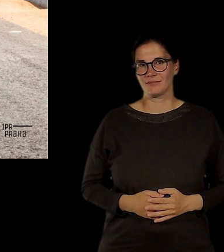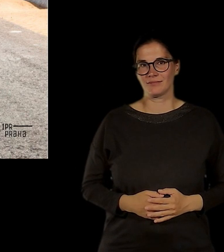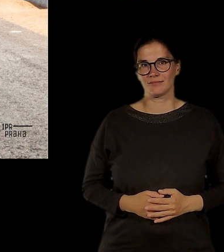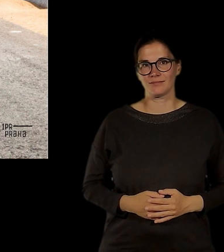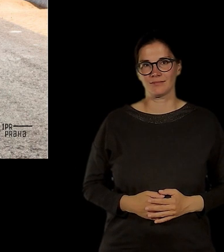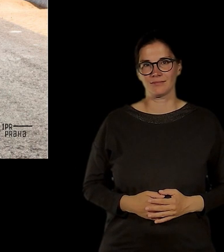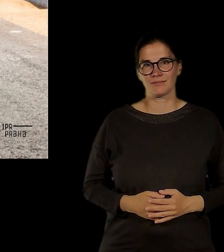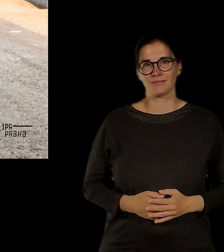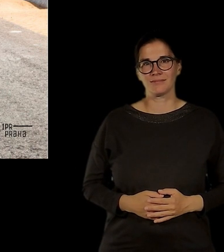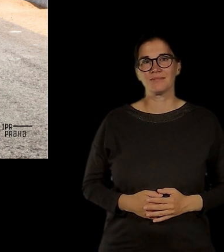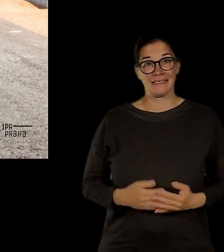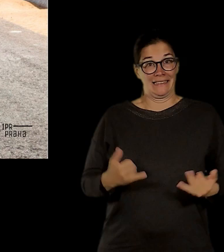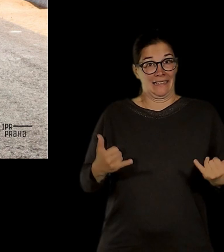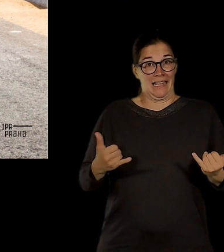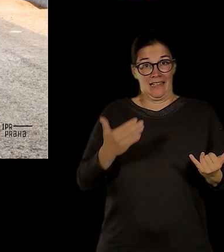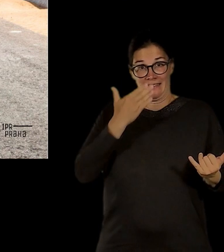Můžeme to vnímat jako